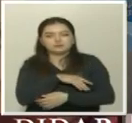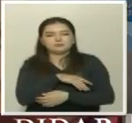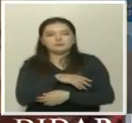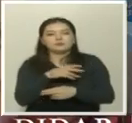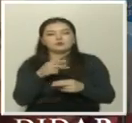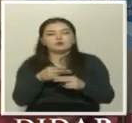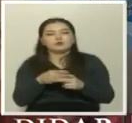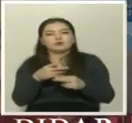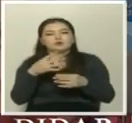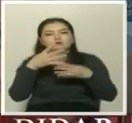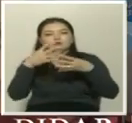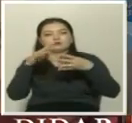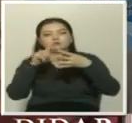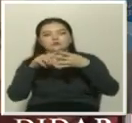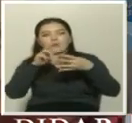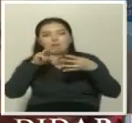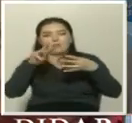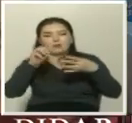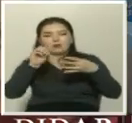с высоты 4 метров,